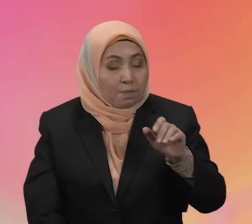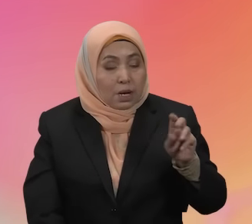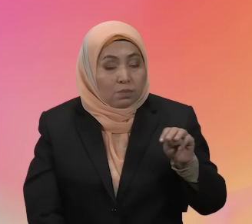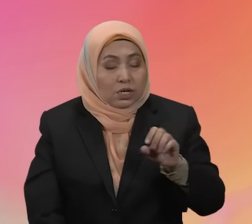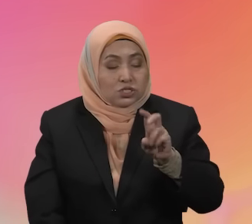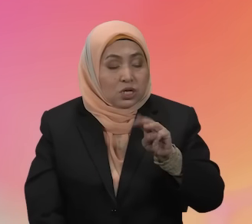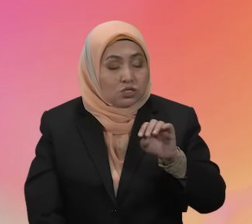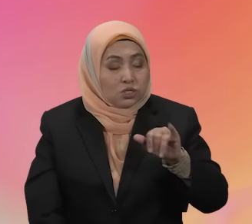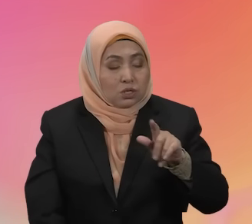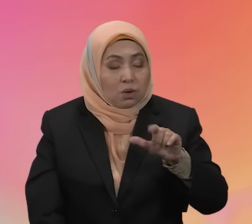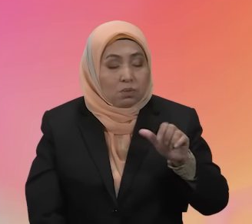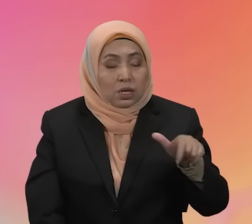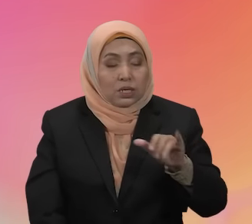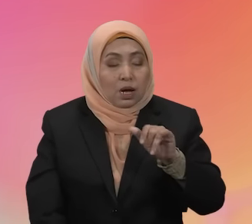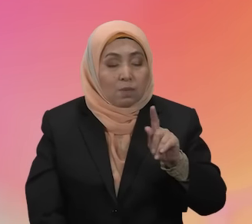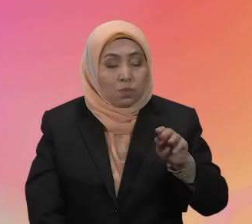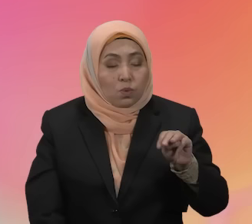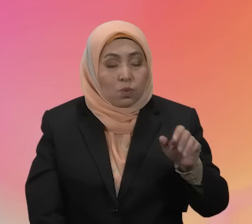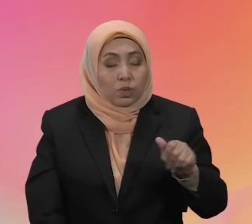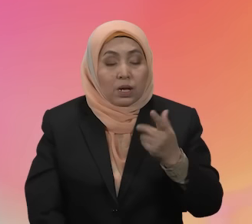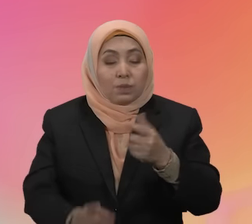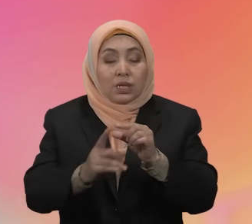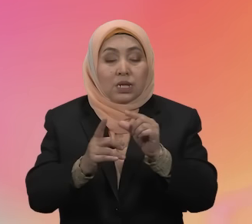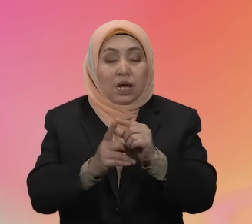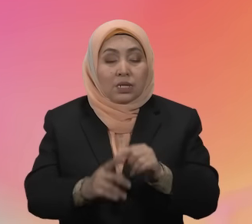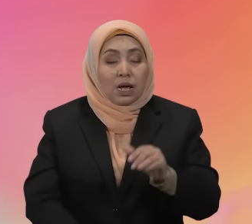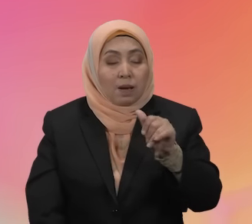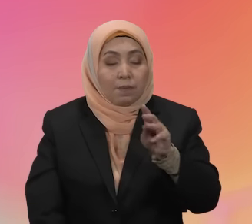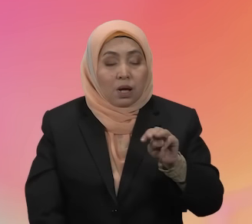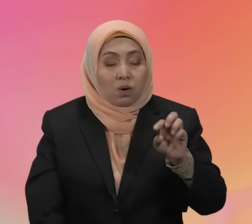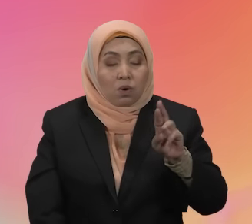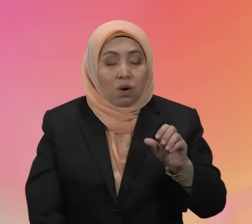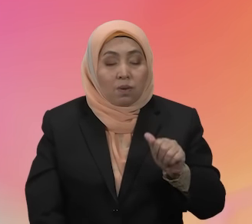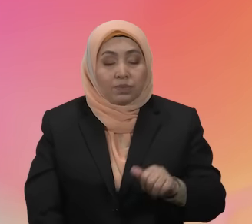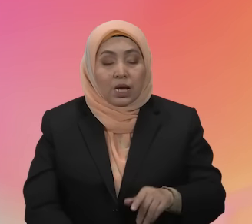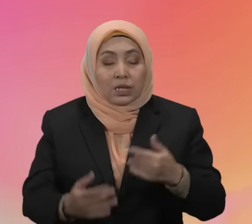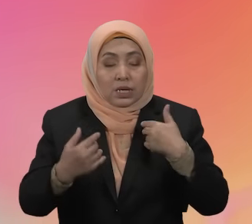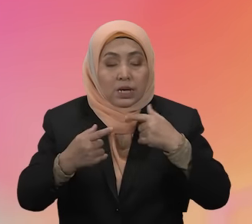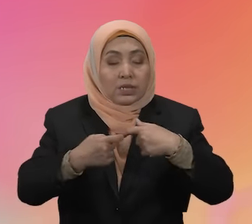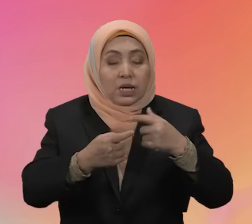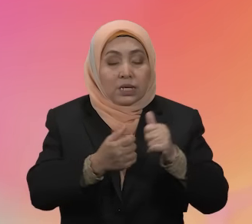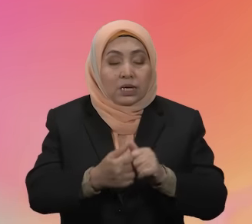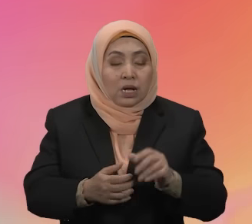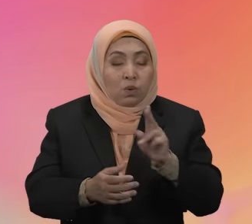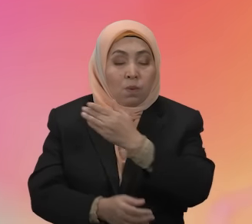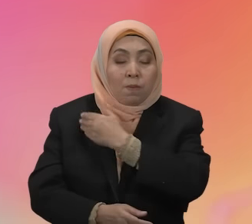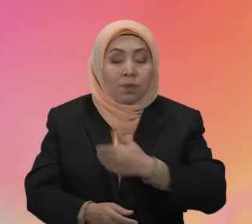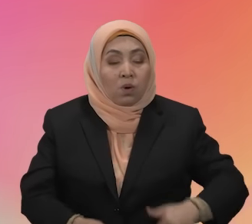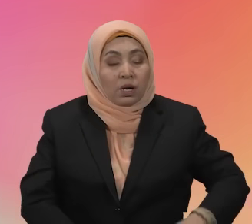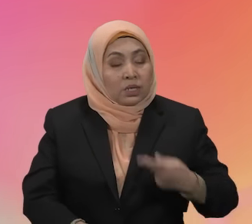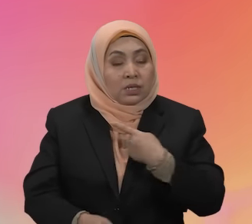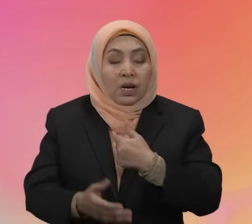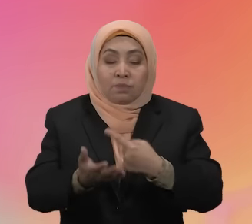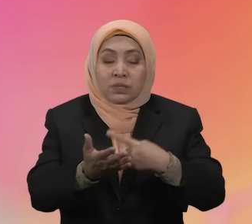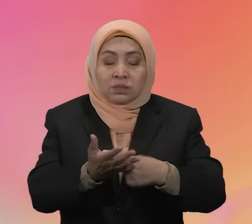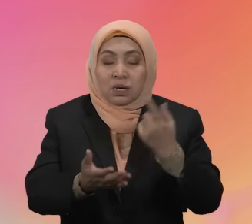ya'muru masajidallah. Ya'muru daripada perkataan amara, memakmurkan, ada kaitan dengan umur dan ada kaitan dengan umrah, Ustaz, ya, yang kita